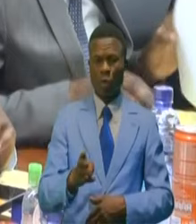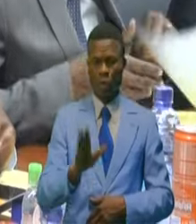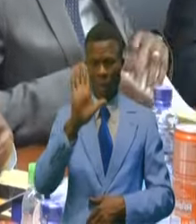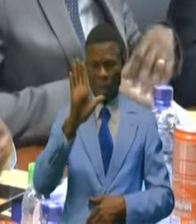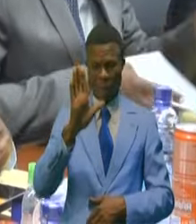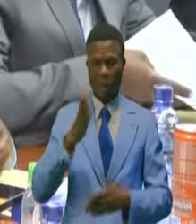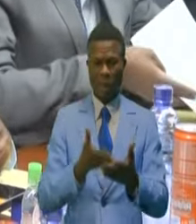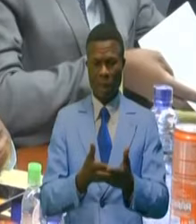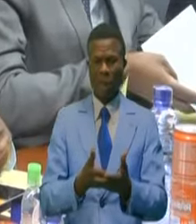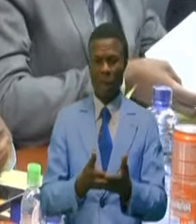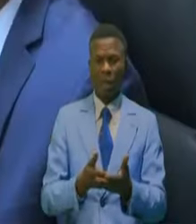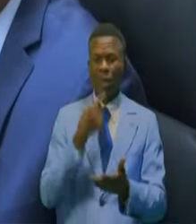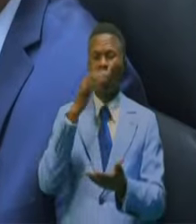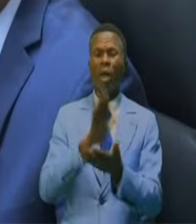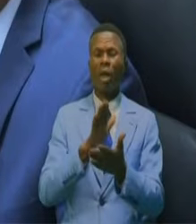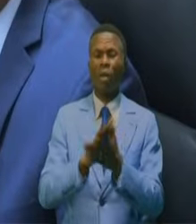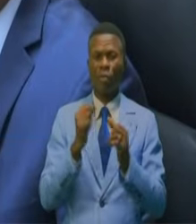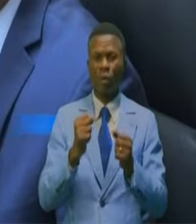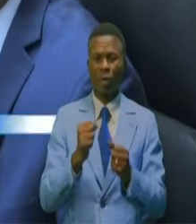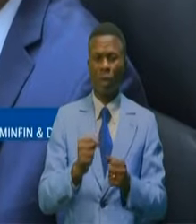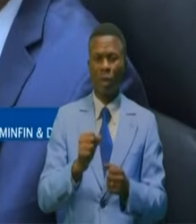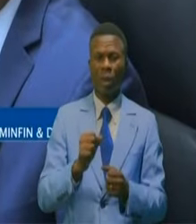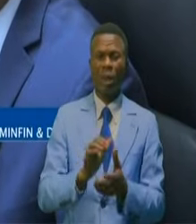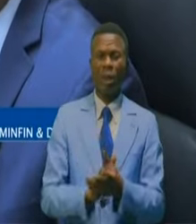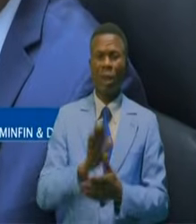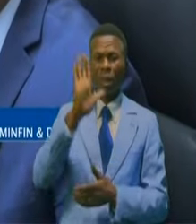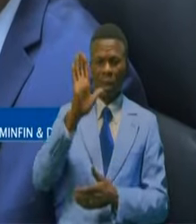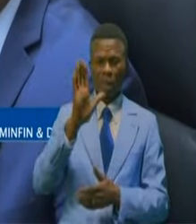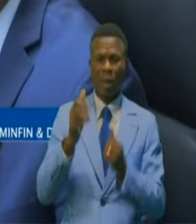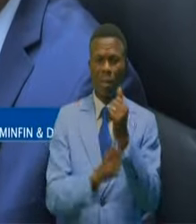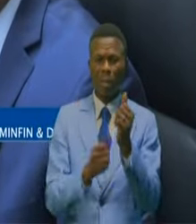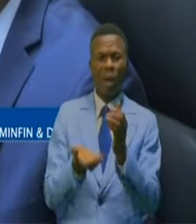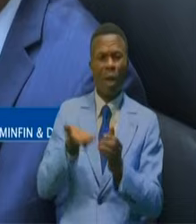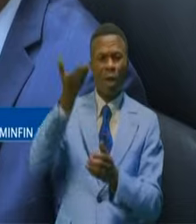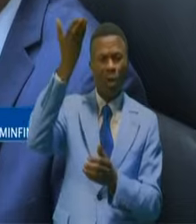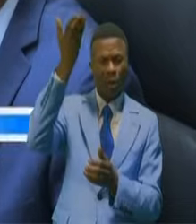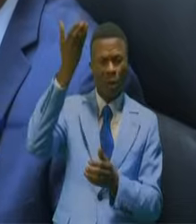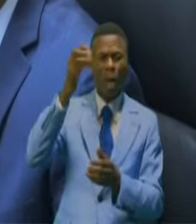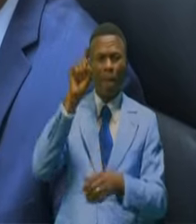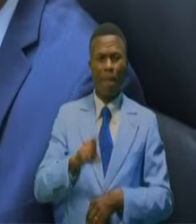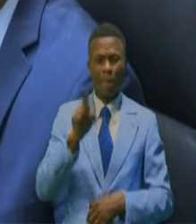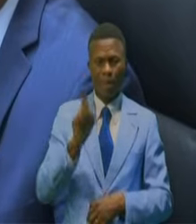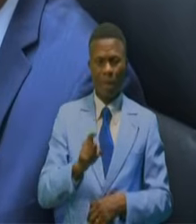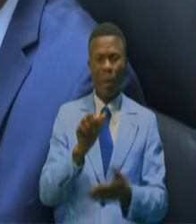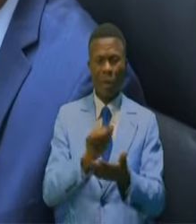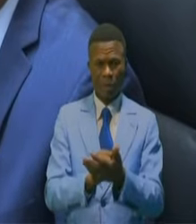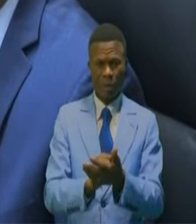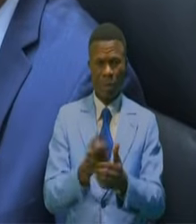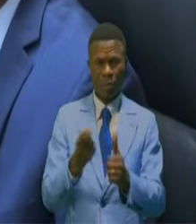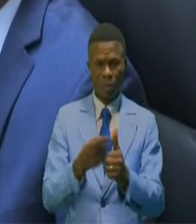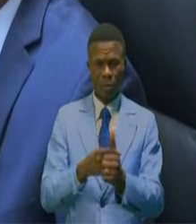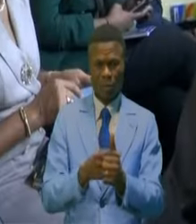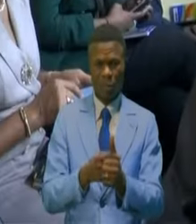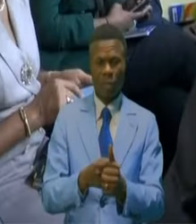476 293 305 CDF. Je tiens à féliciter les 5 provinces douanières qui ont dépassé les assignations. Il s'agit des provinces douanières